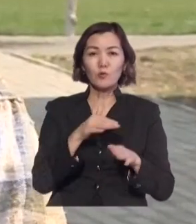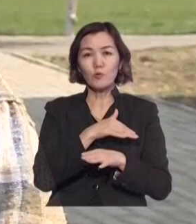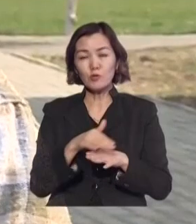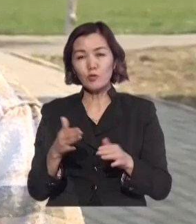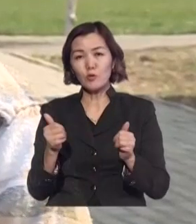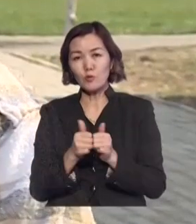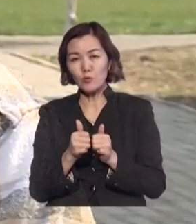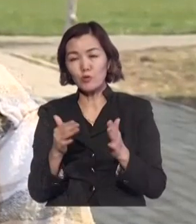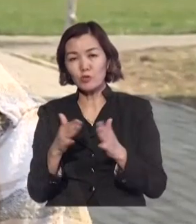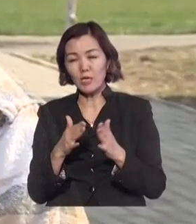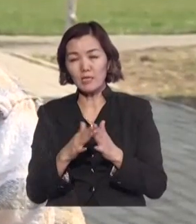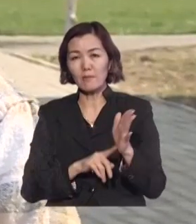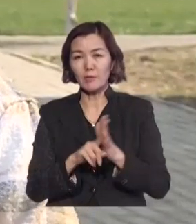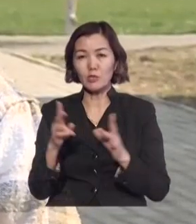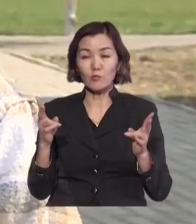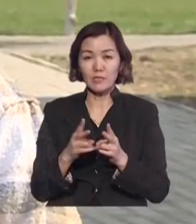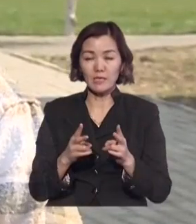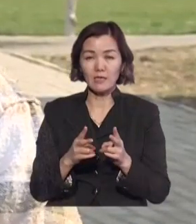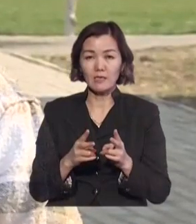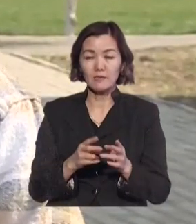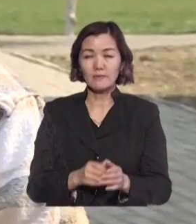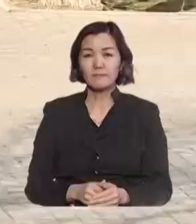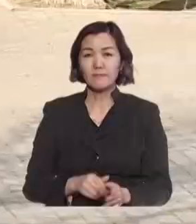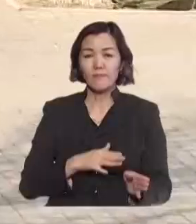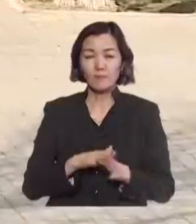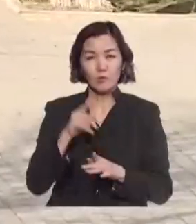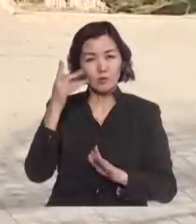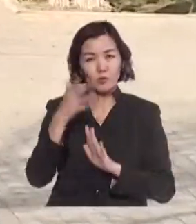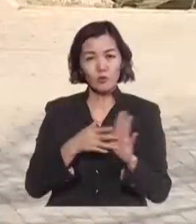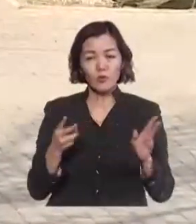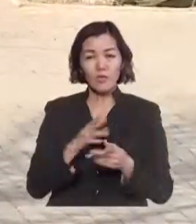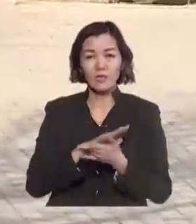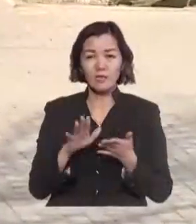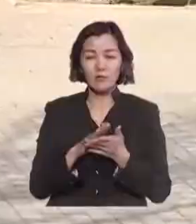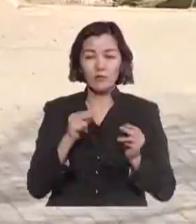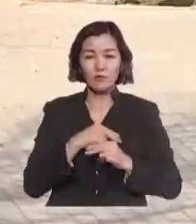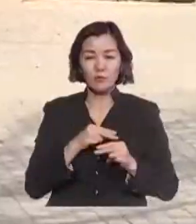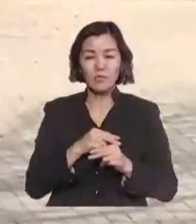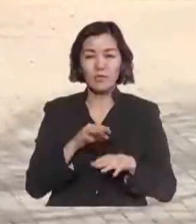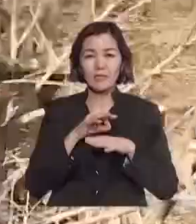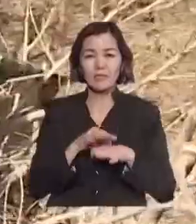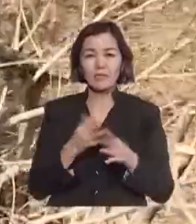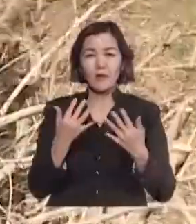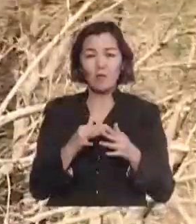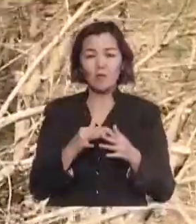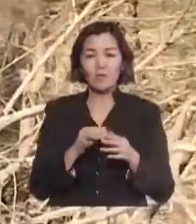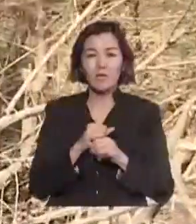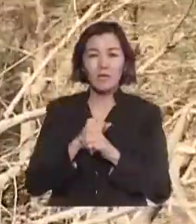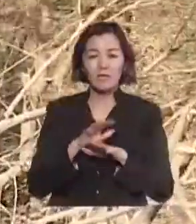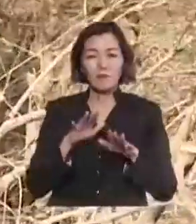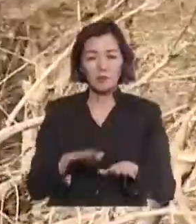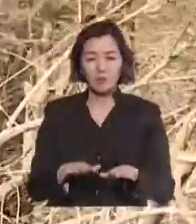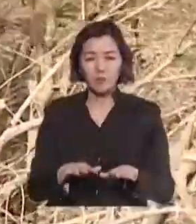ғимарат алаңқайларынан басталатынын толық дұрыс ұғыну қажет. Тазарту жұмыстарын жүргізу кезінде ауылымыздың демалыс